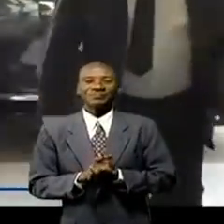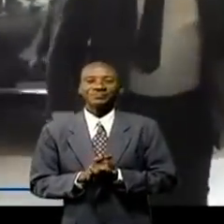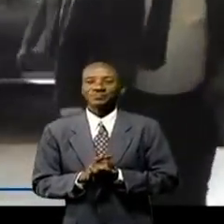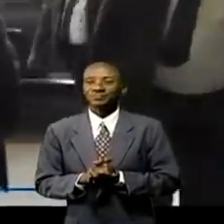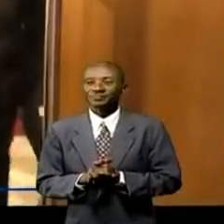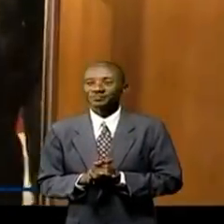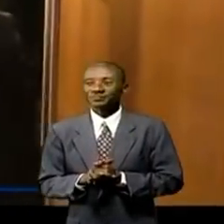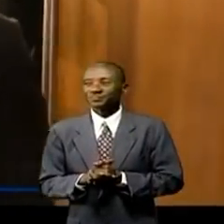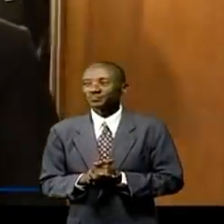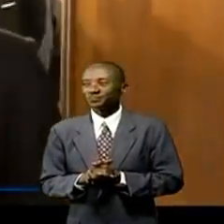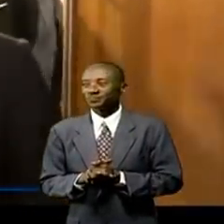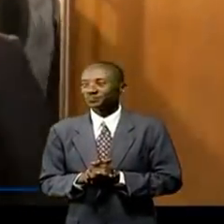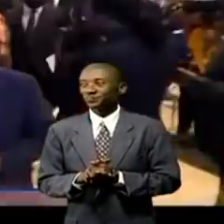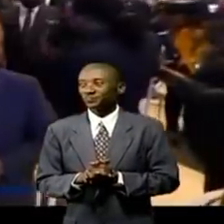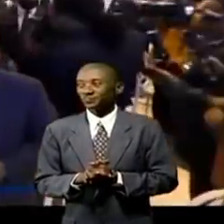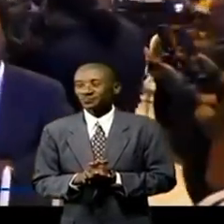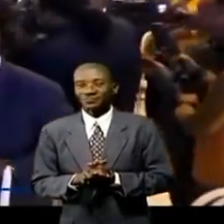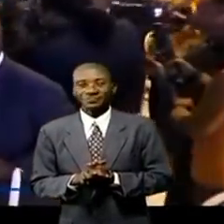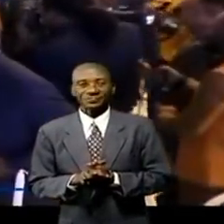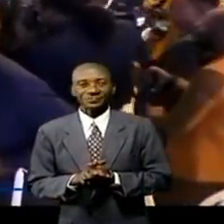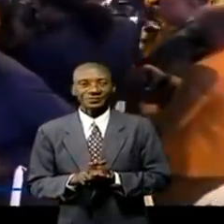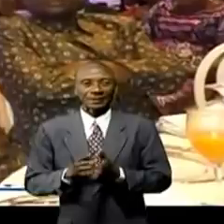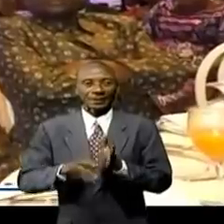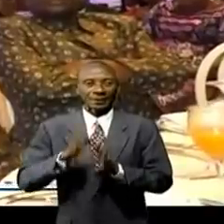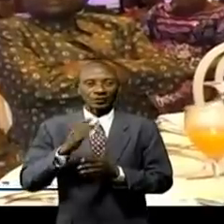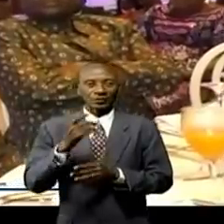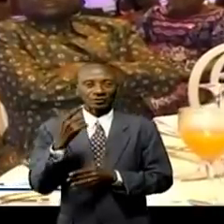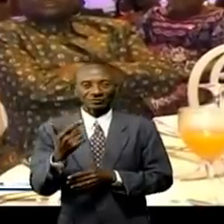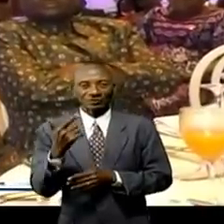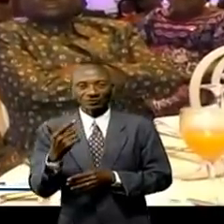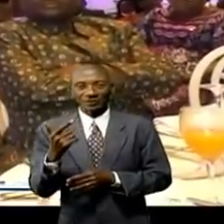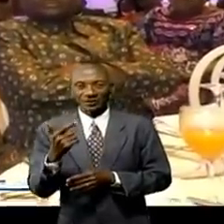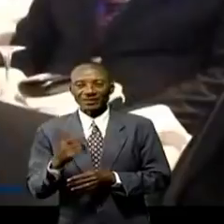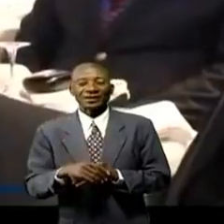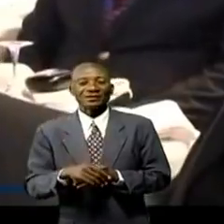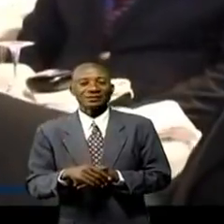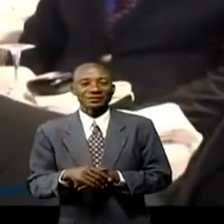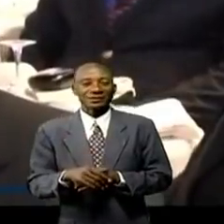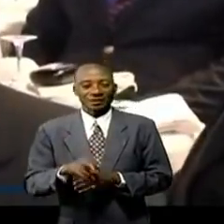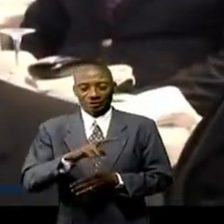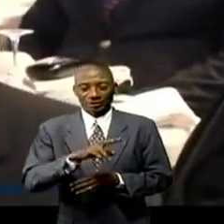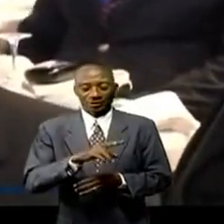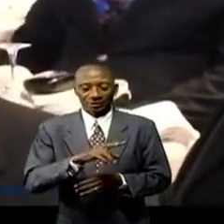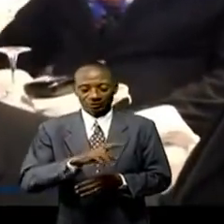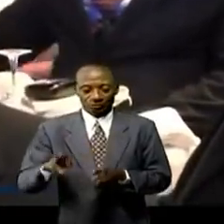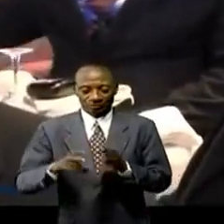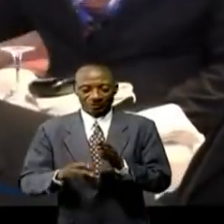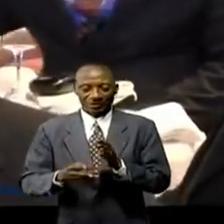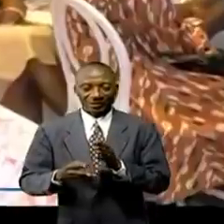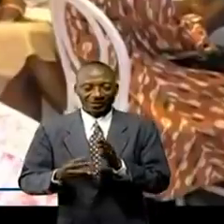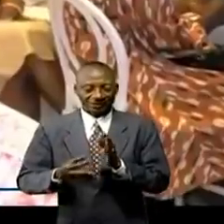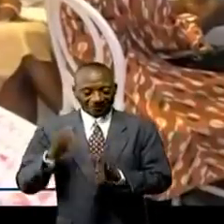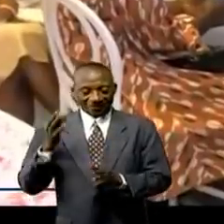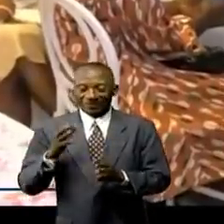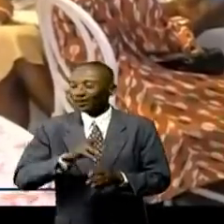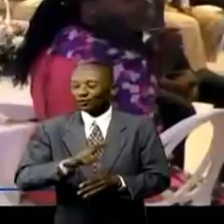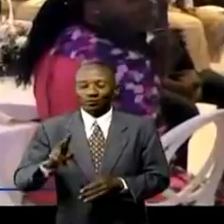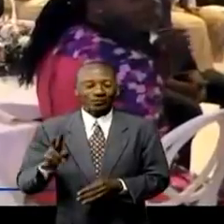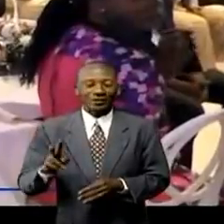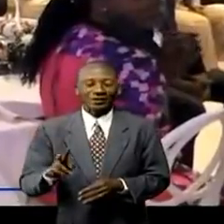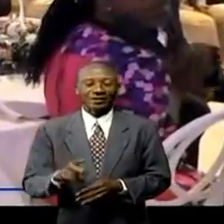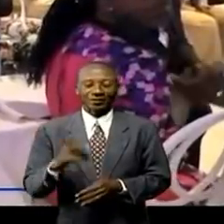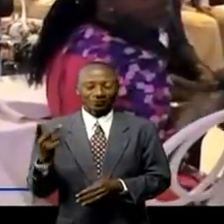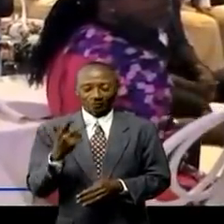déjeuner autour du Premier ministre ce lundi 14 février à Pullman Hotel. Jean-Michel Samalou Kondé Kyenge l'a voulu sous cette